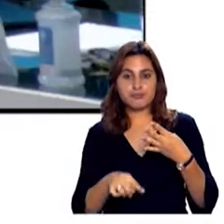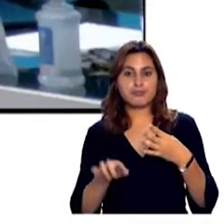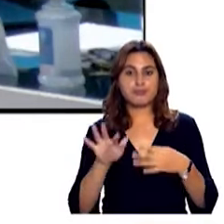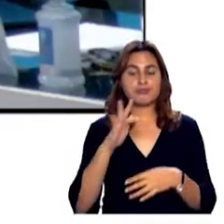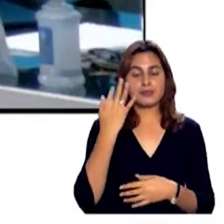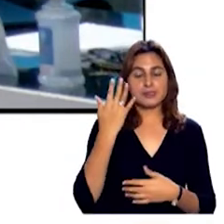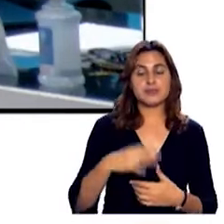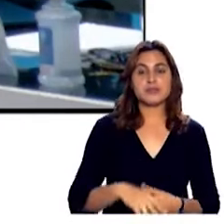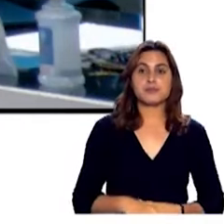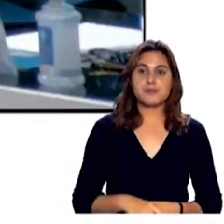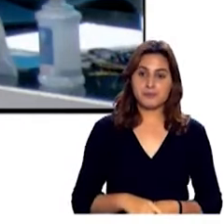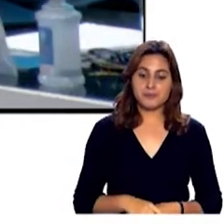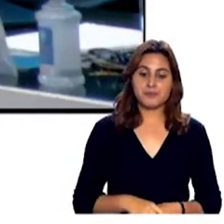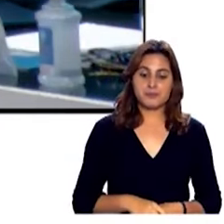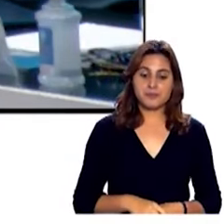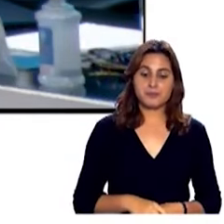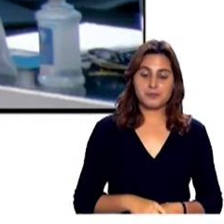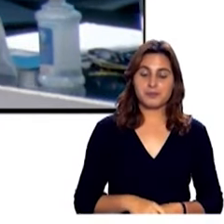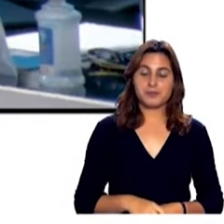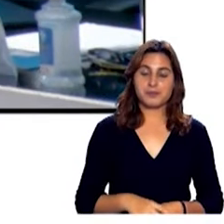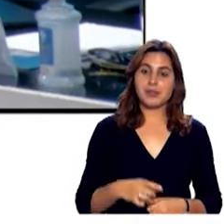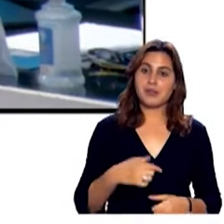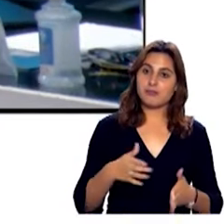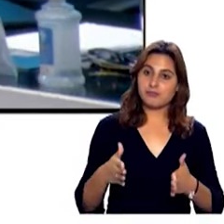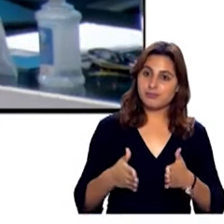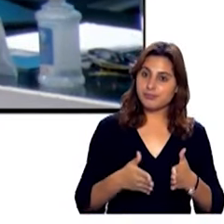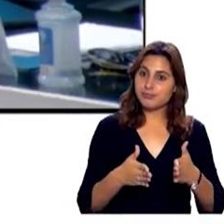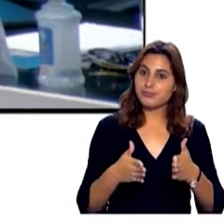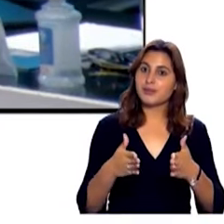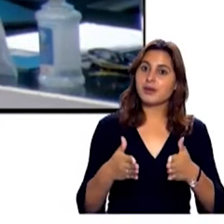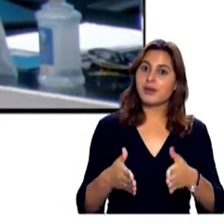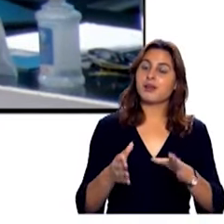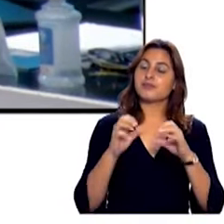était TRS intéressante Il me revient